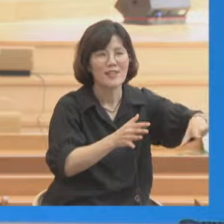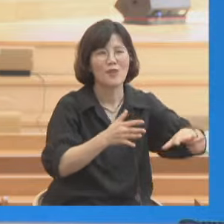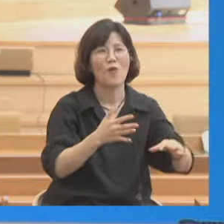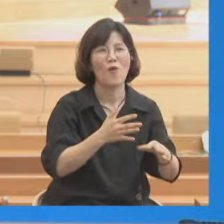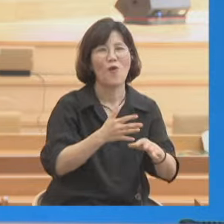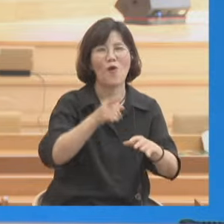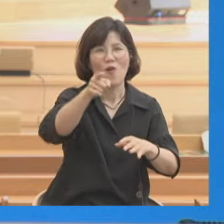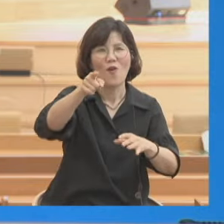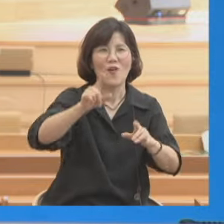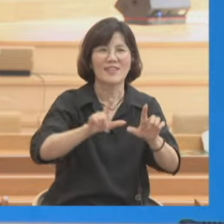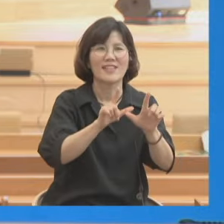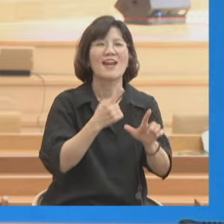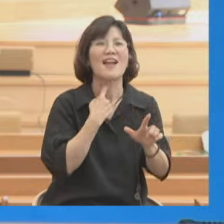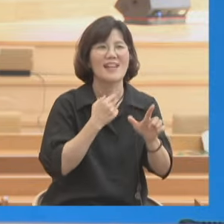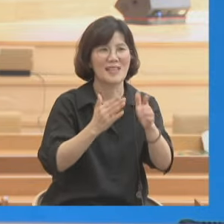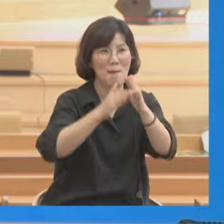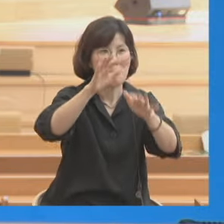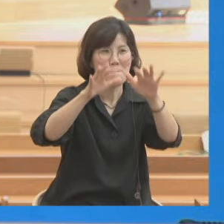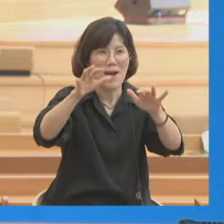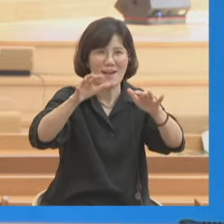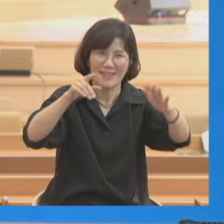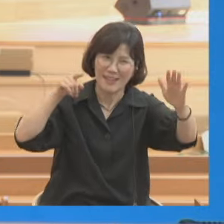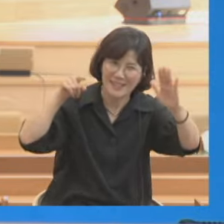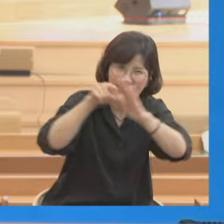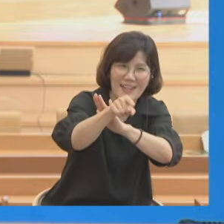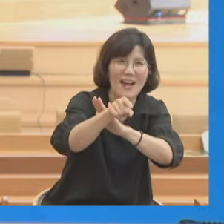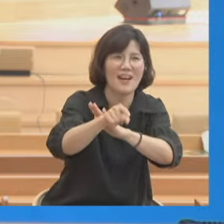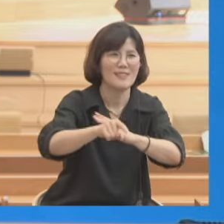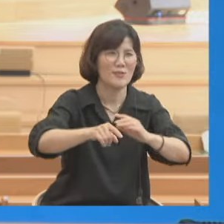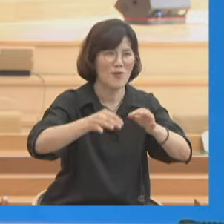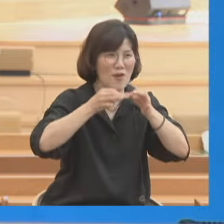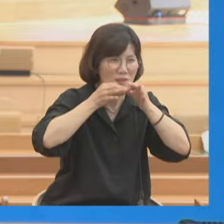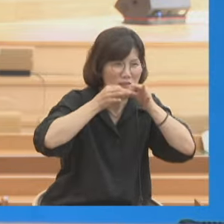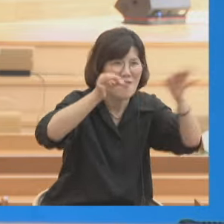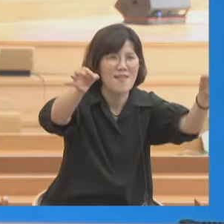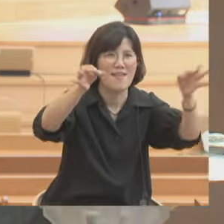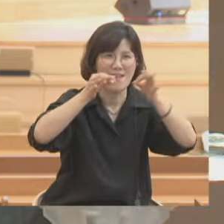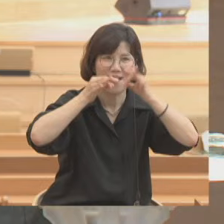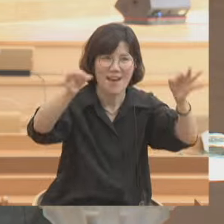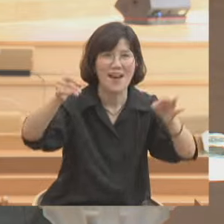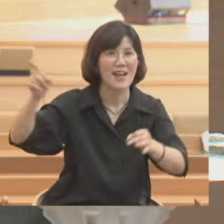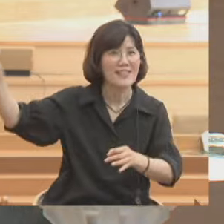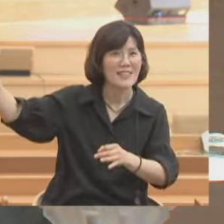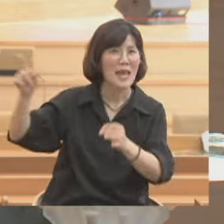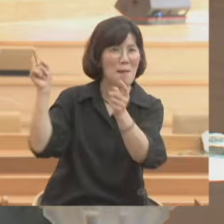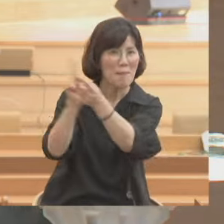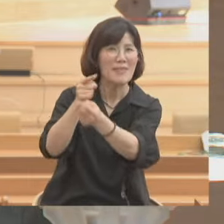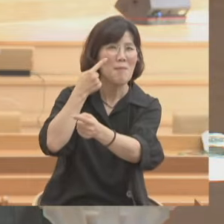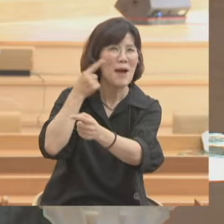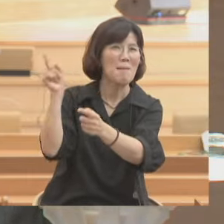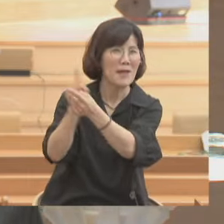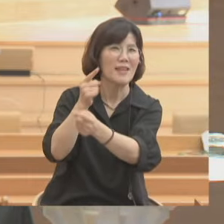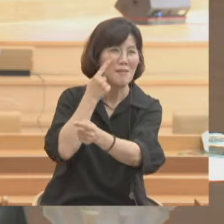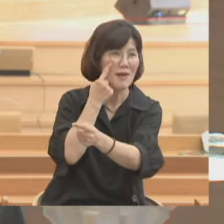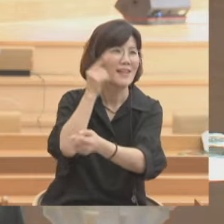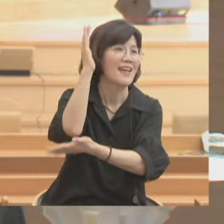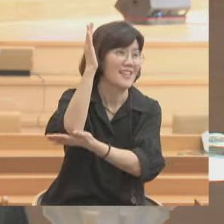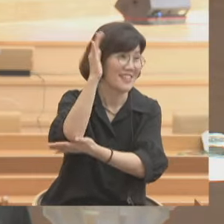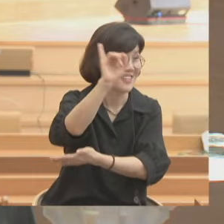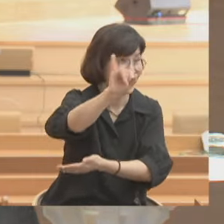그리고 내가 만난 분을 만나보라고 사람들이 막 외쳐요. 자, 한번 읽어볼까요? 한번 읽도록 하십시다.